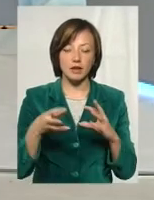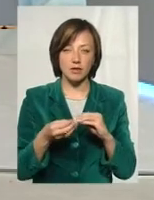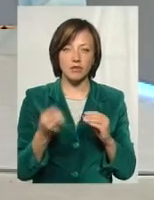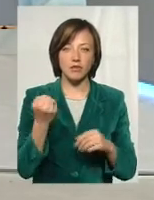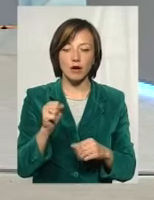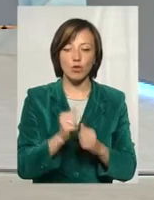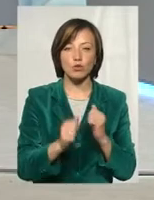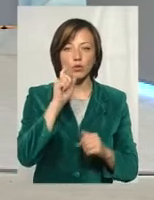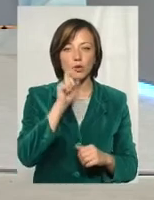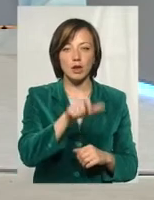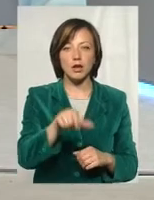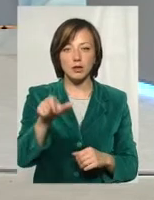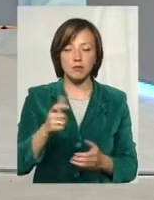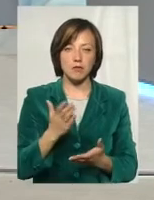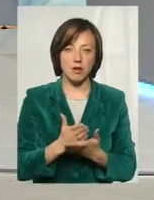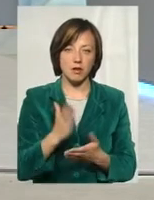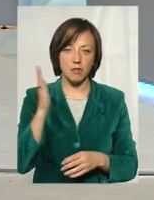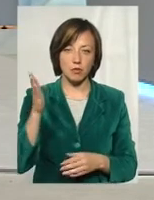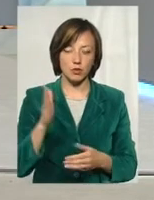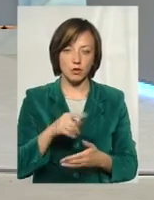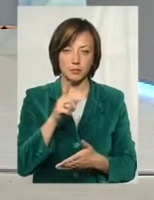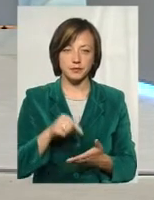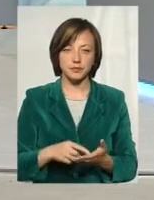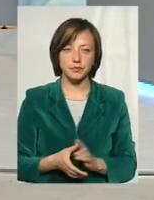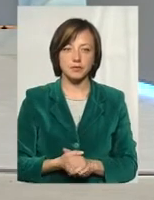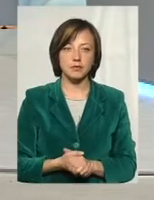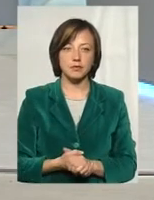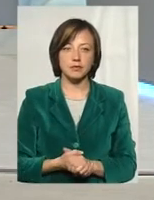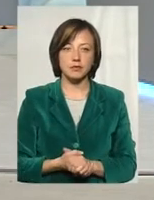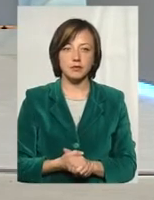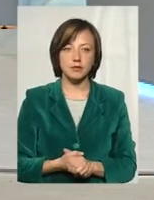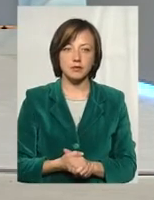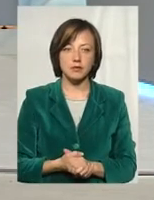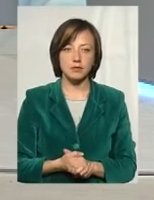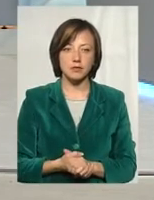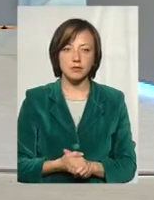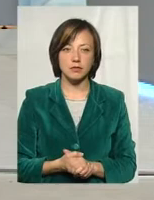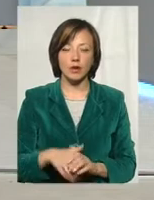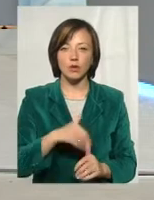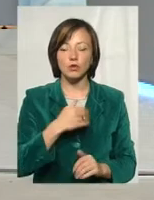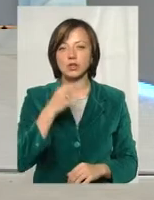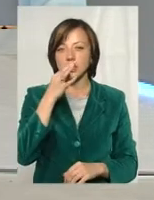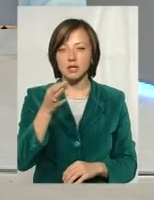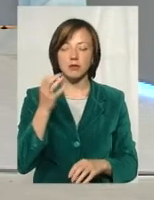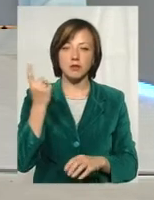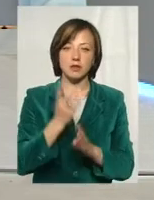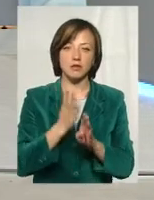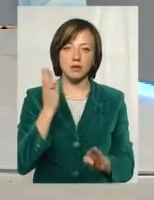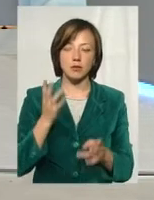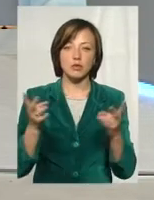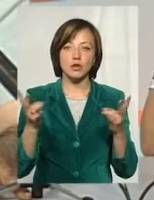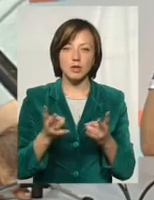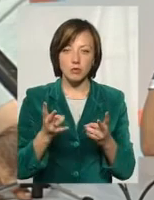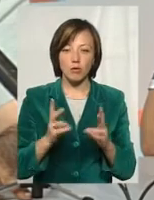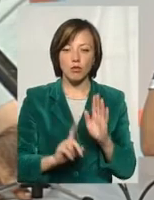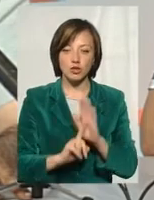виграв кожен українець, Україна мала майбутнє? Я хочу сказати, перш за все, що потрібно почати її